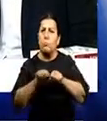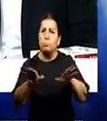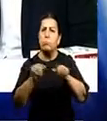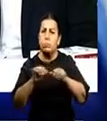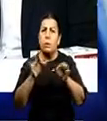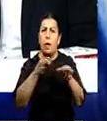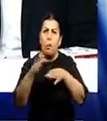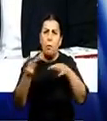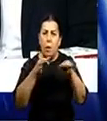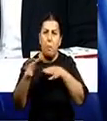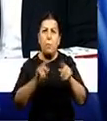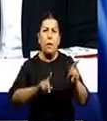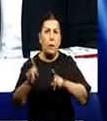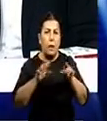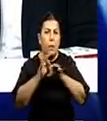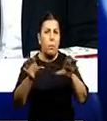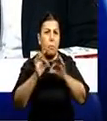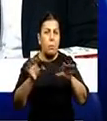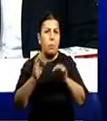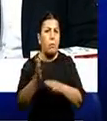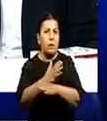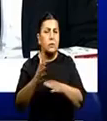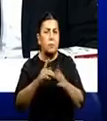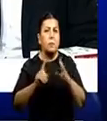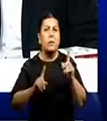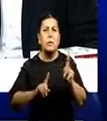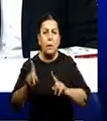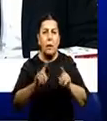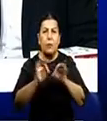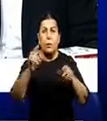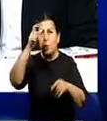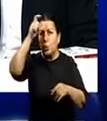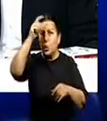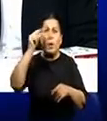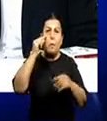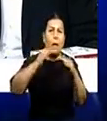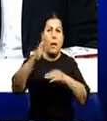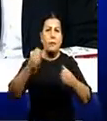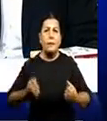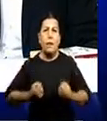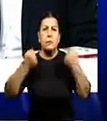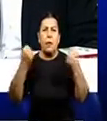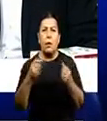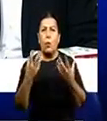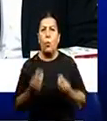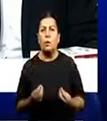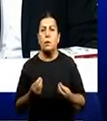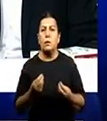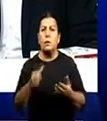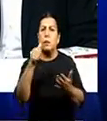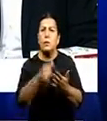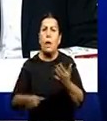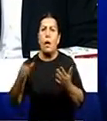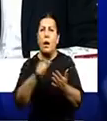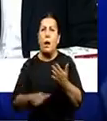türlü sosyalleşme aracıyla bunu Türk milletinin bir destanı olarak tarihin sayfalarına